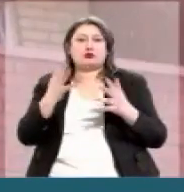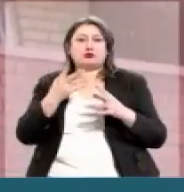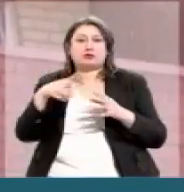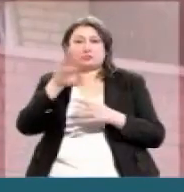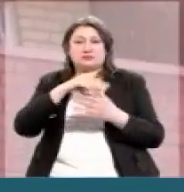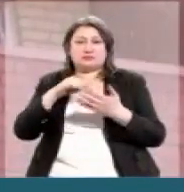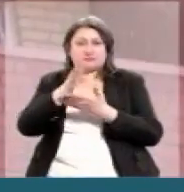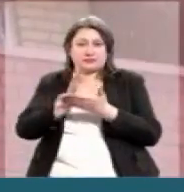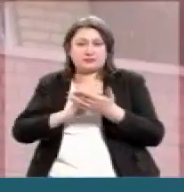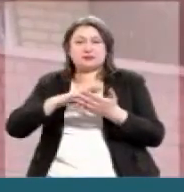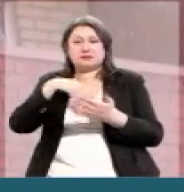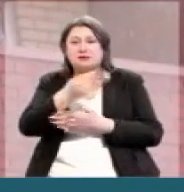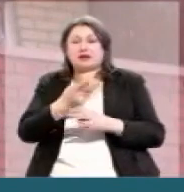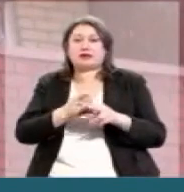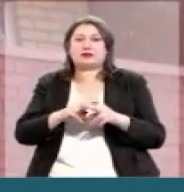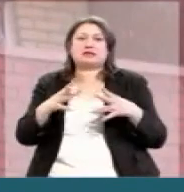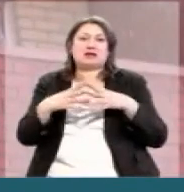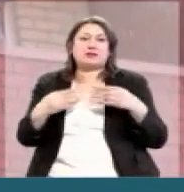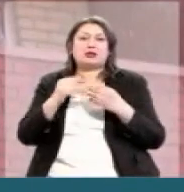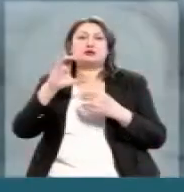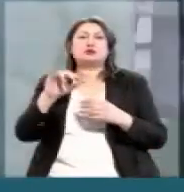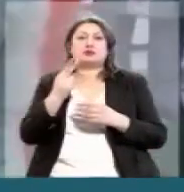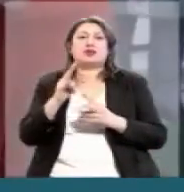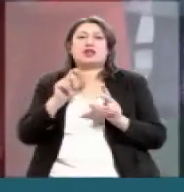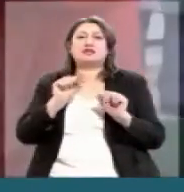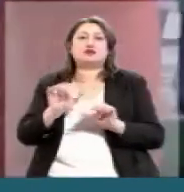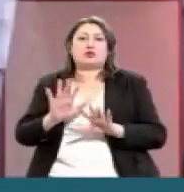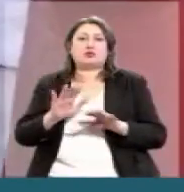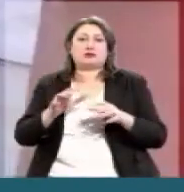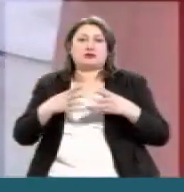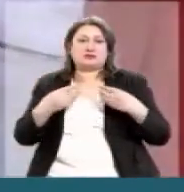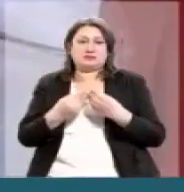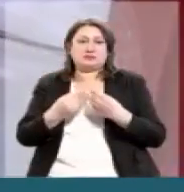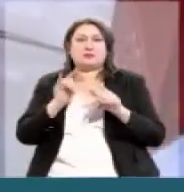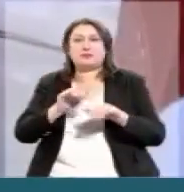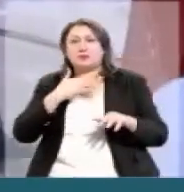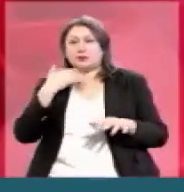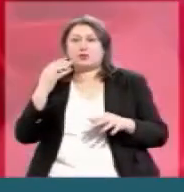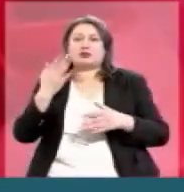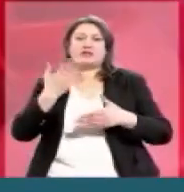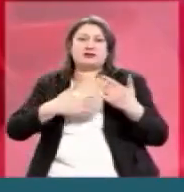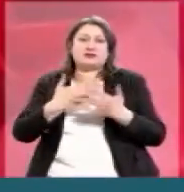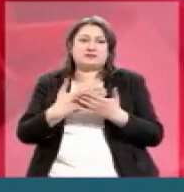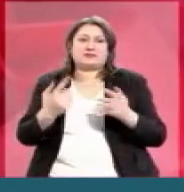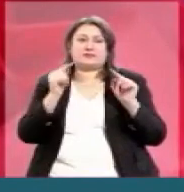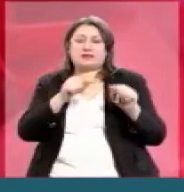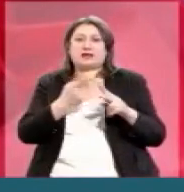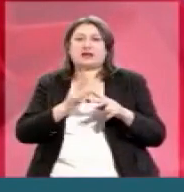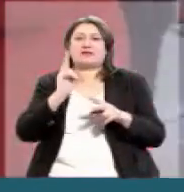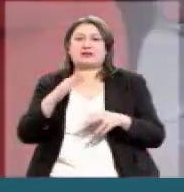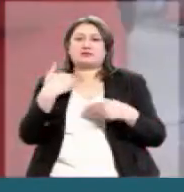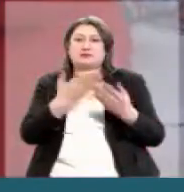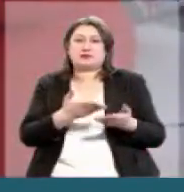берілген. Және пәтер кезекте тұрған азаматтарға да тиесілі. Қостанай қаласы әкімдігі жанындағы тұрғын үй комиссиясының отырысында тұрғын